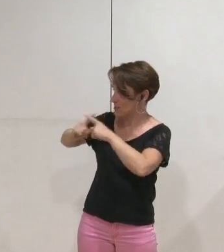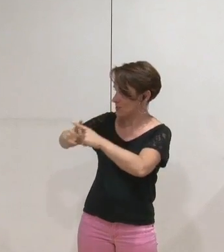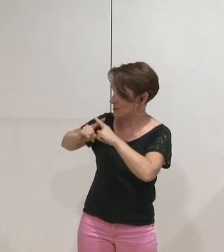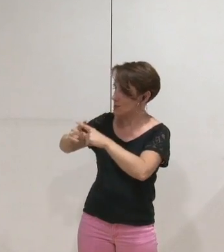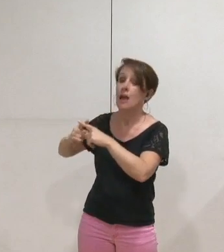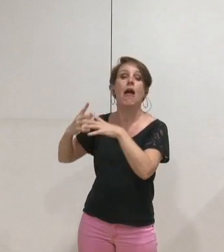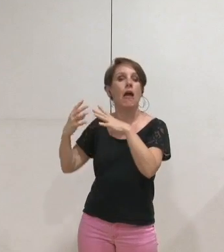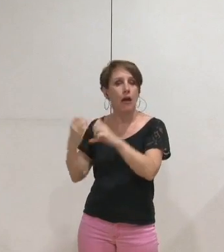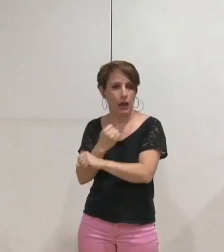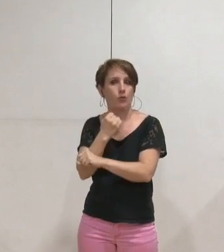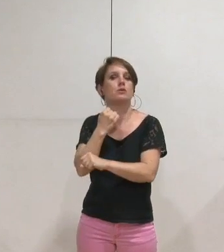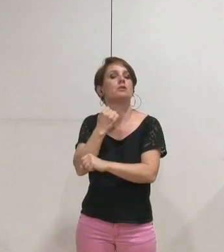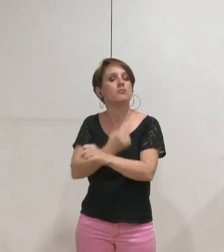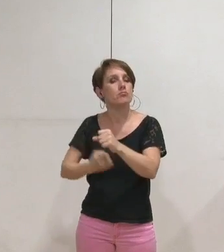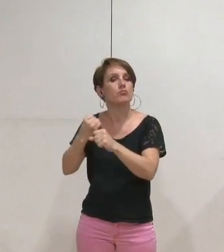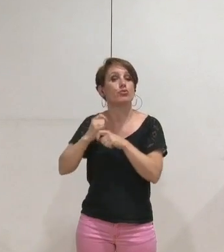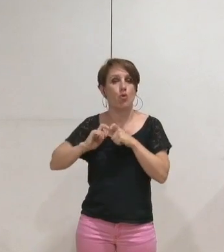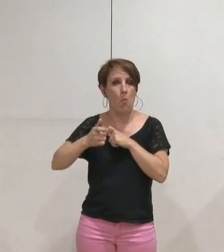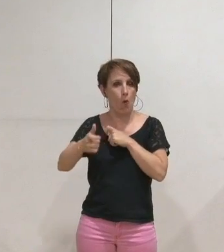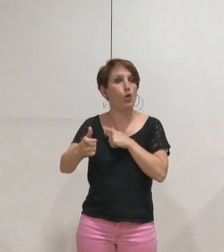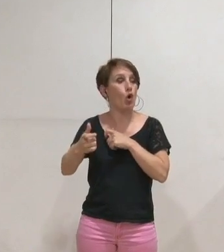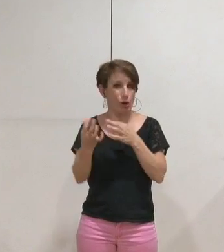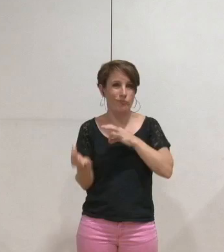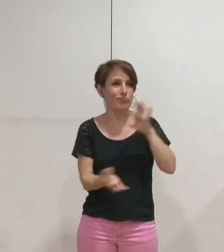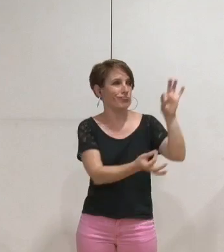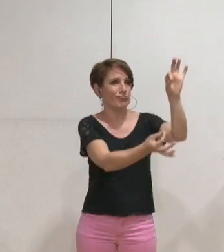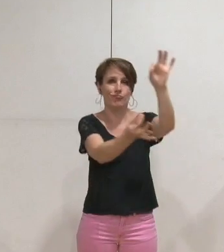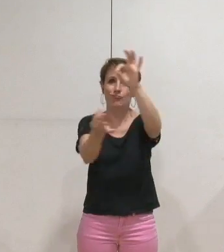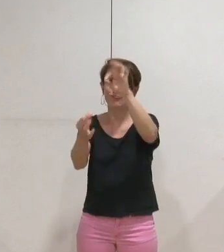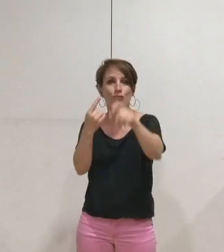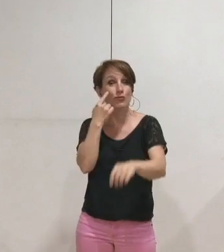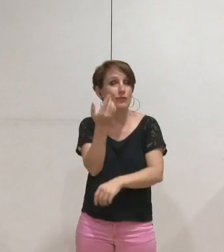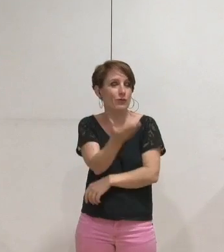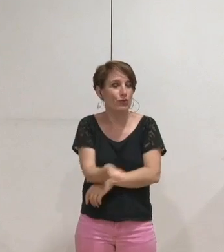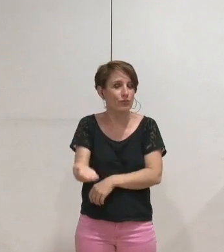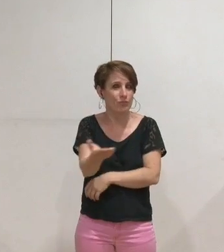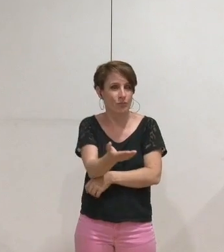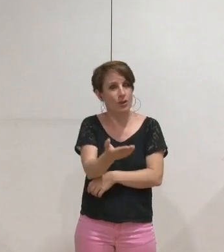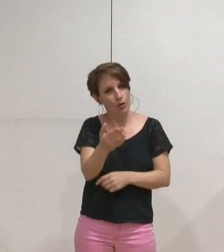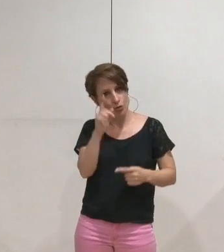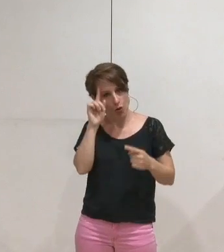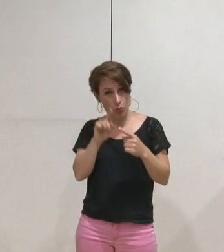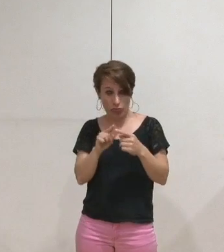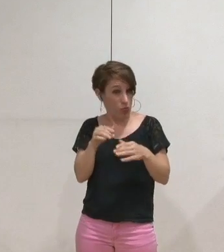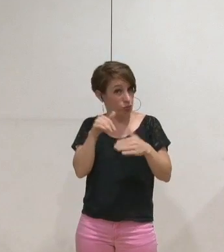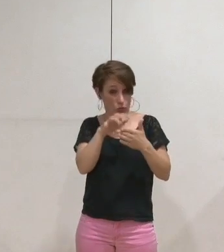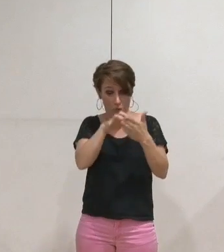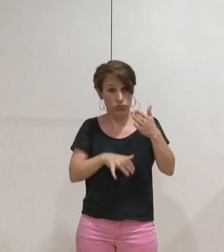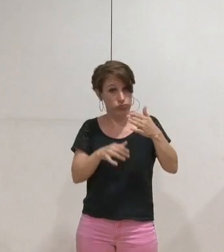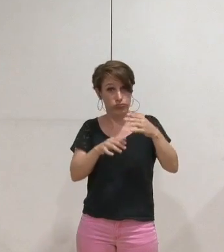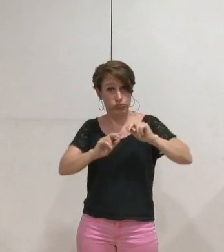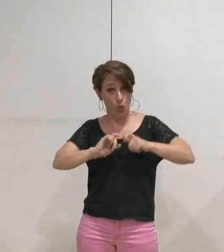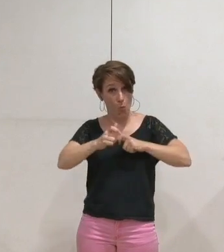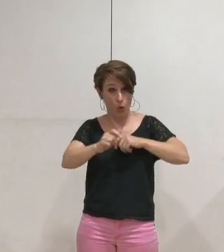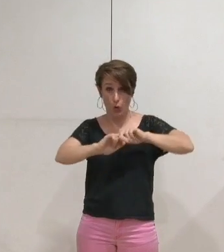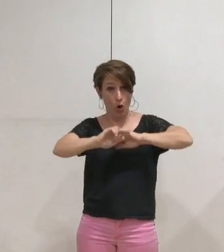un protocole que vous avez devant vous et qui euh permet de de voir les choses de façon tout à fait transparente puisque il